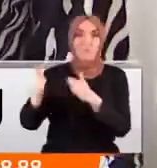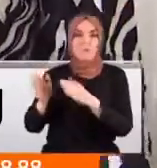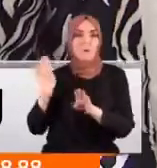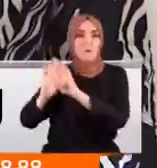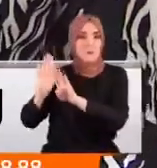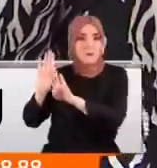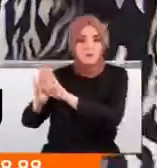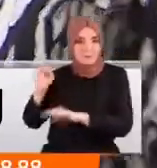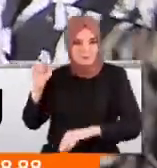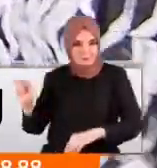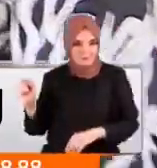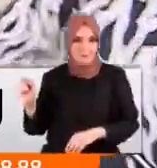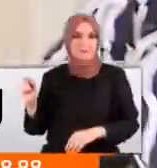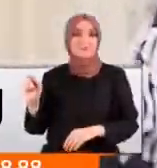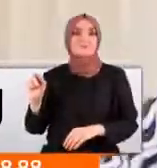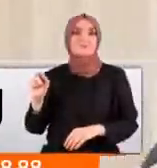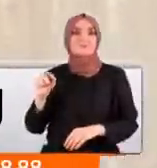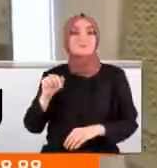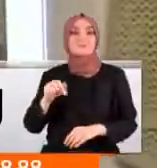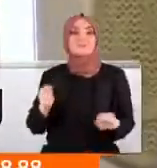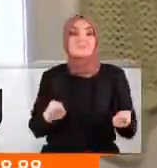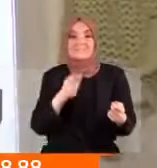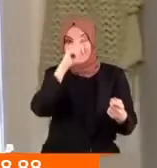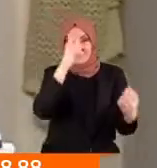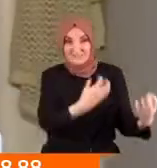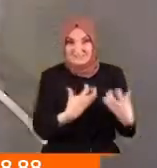buradaki ısınacak olan ısı içeriye doğru gidecek.